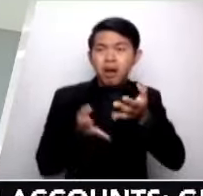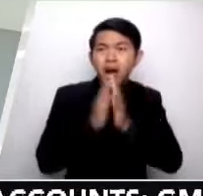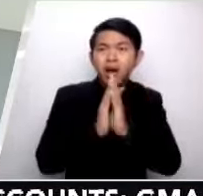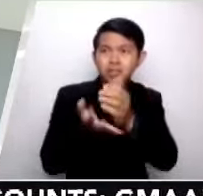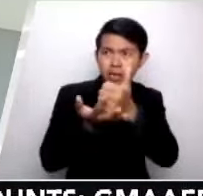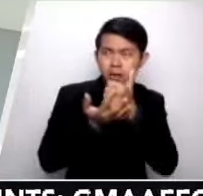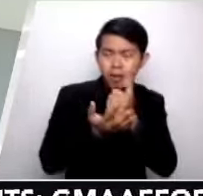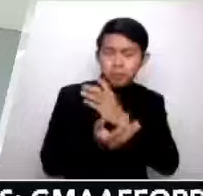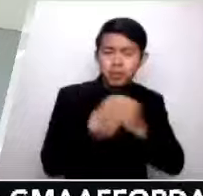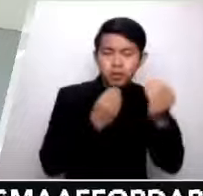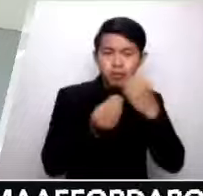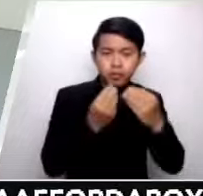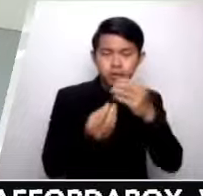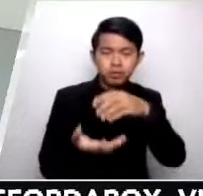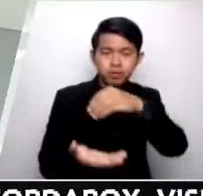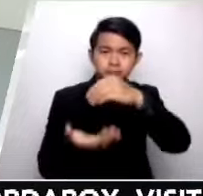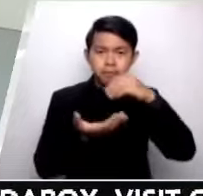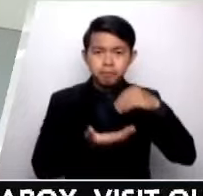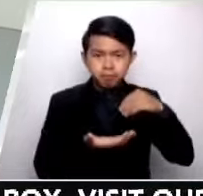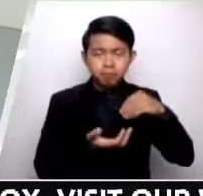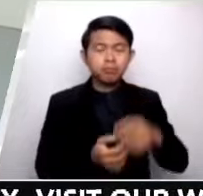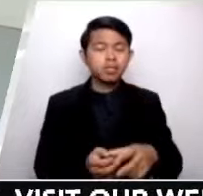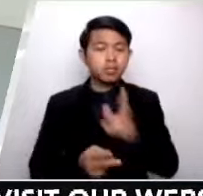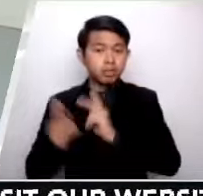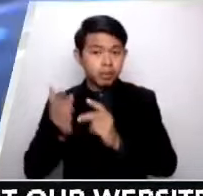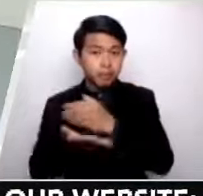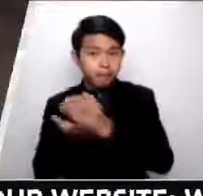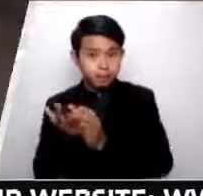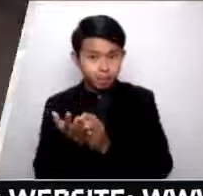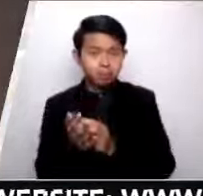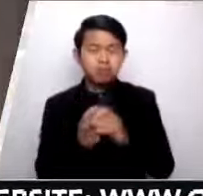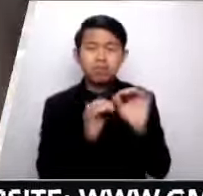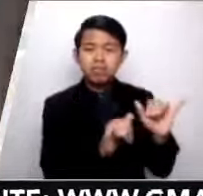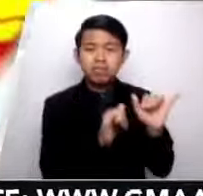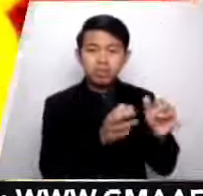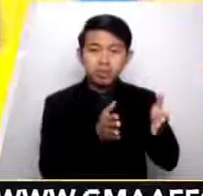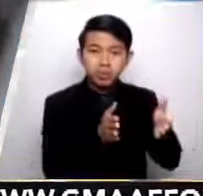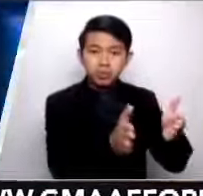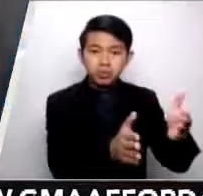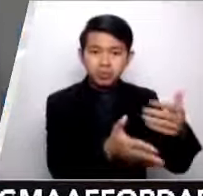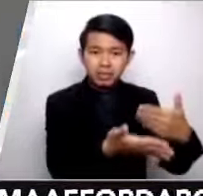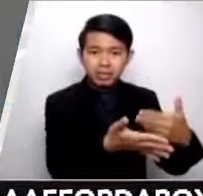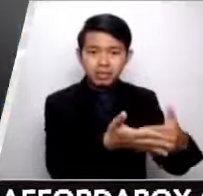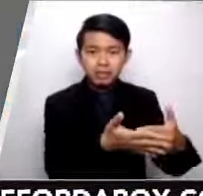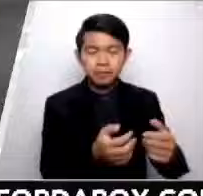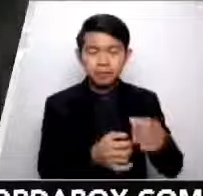gilid ng kalsada muna natutulog. May report si Ian Cruz.